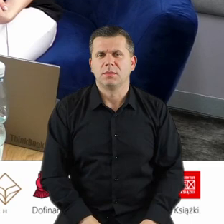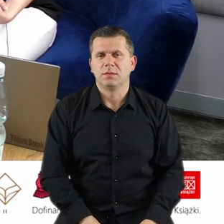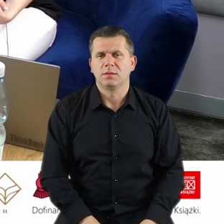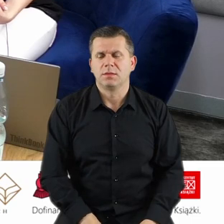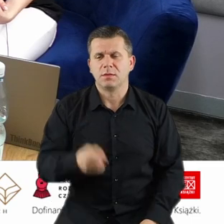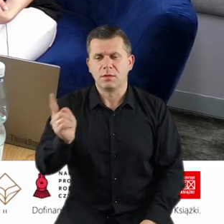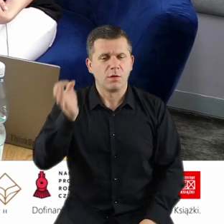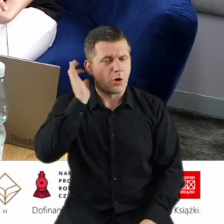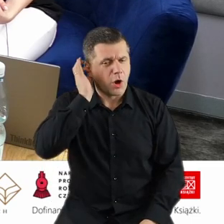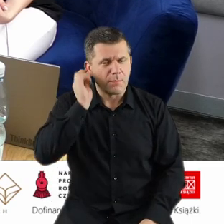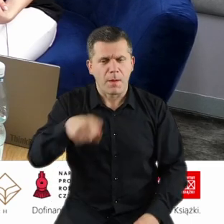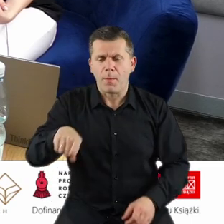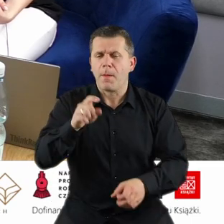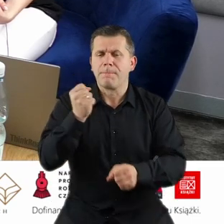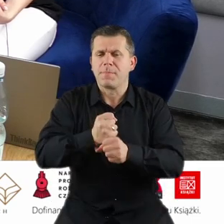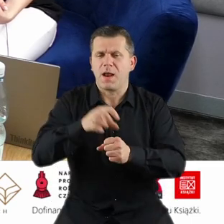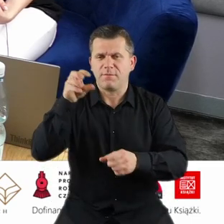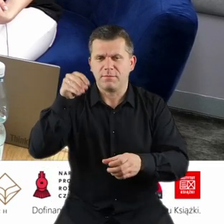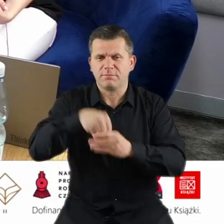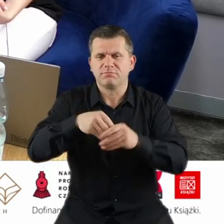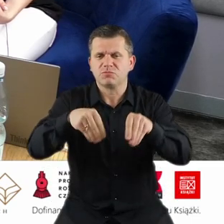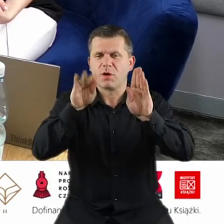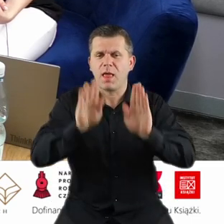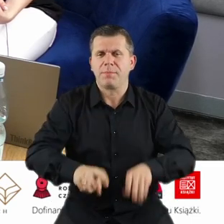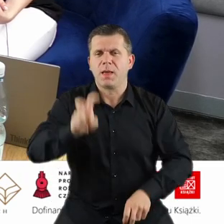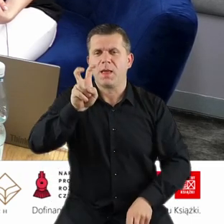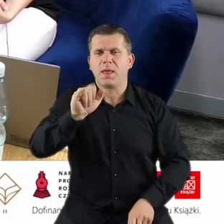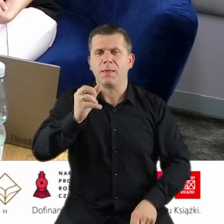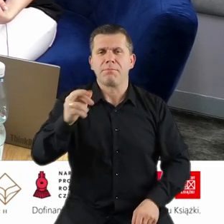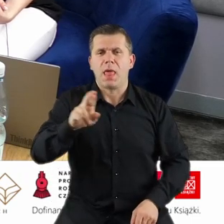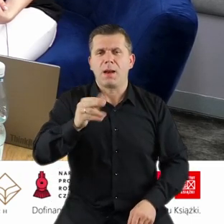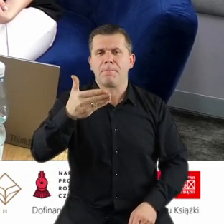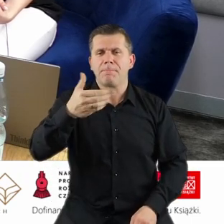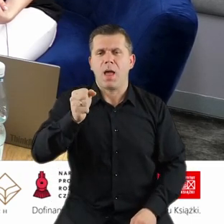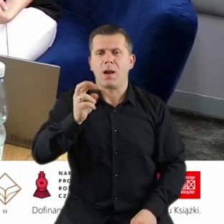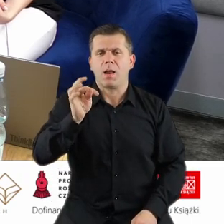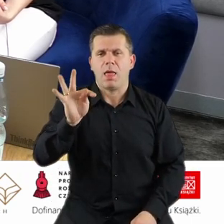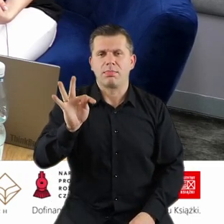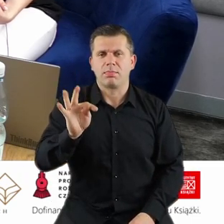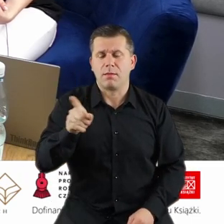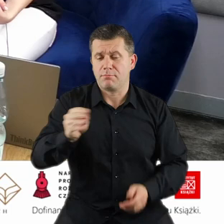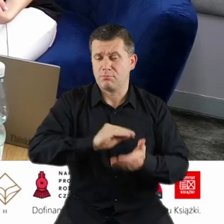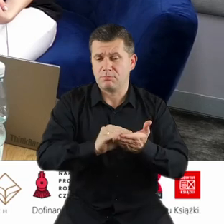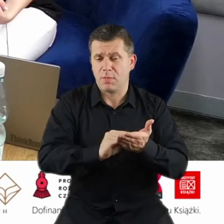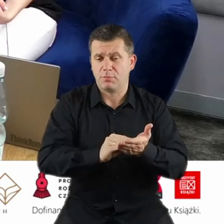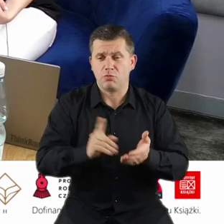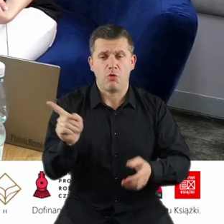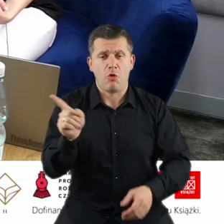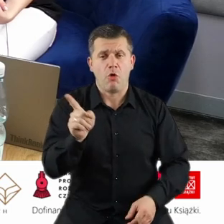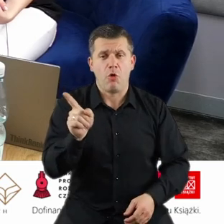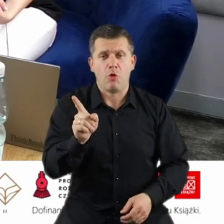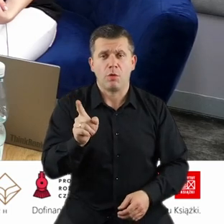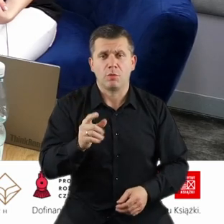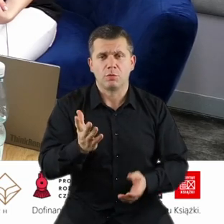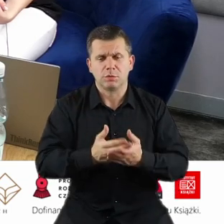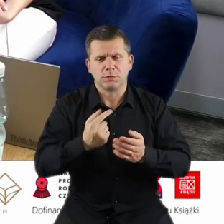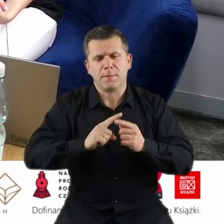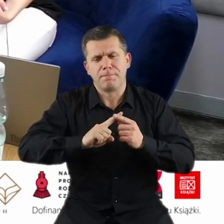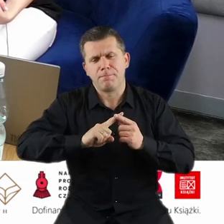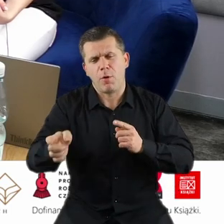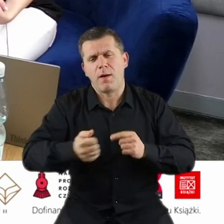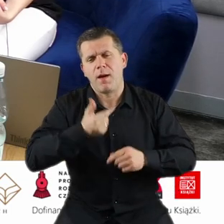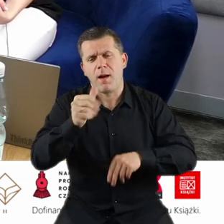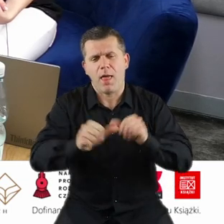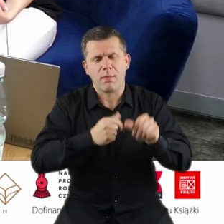paniach, które pracowały w hipermarkecie. I on był tak napisany, że one... Ja po latach